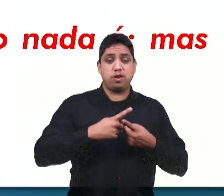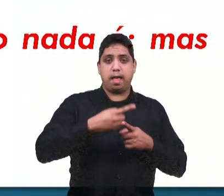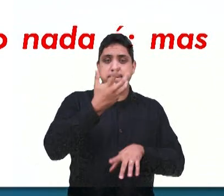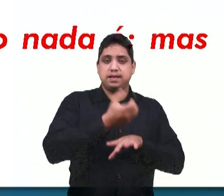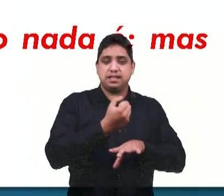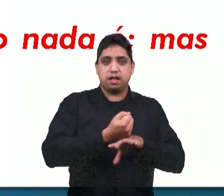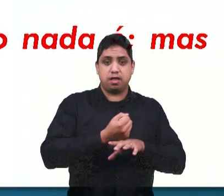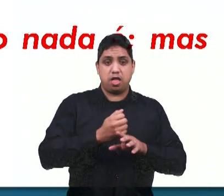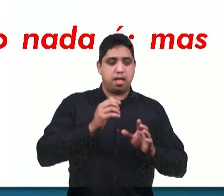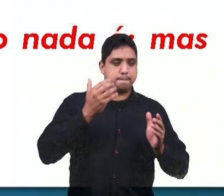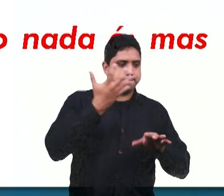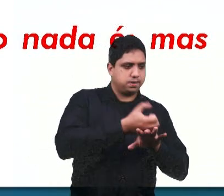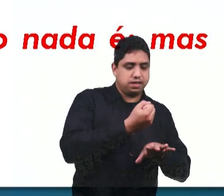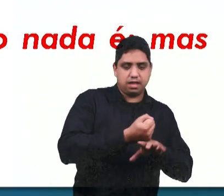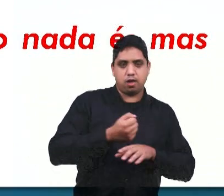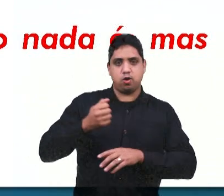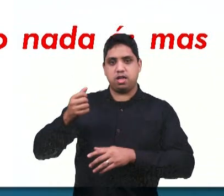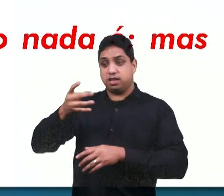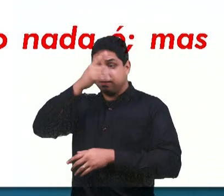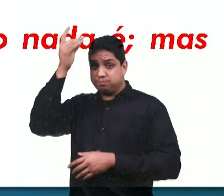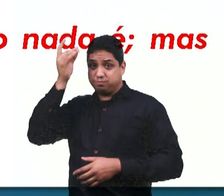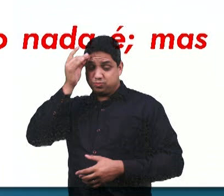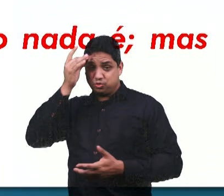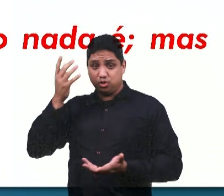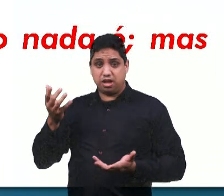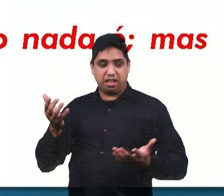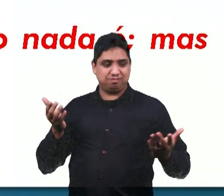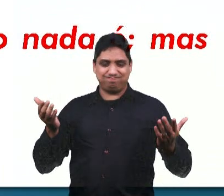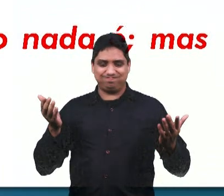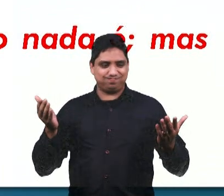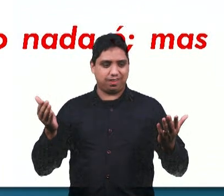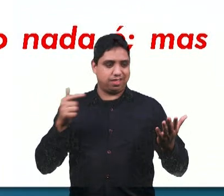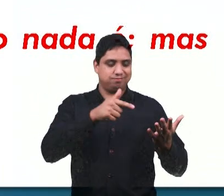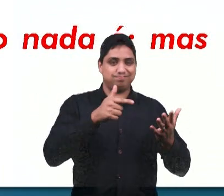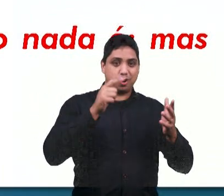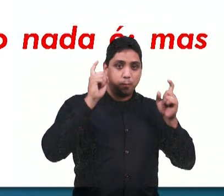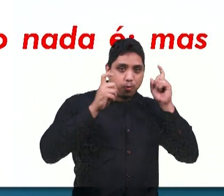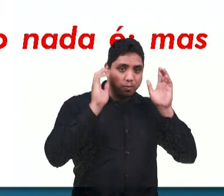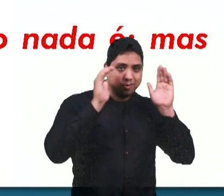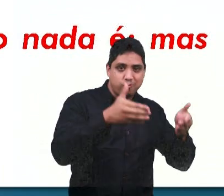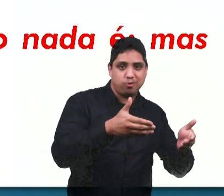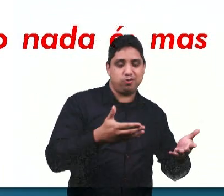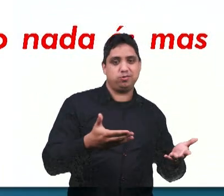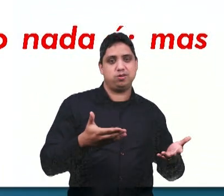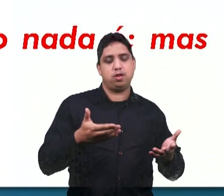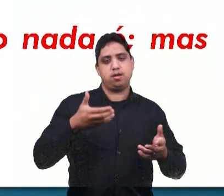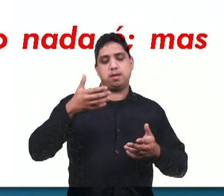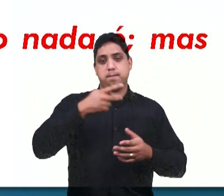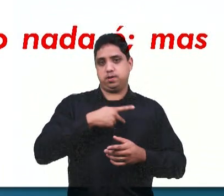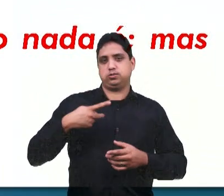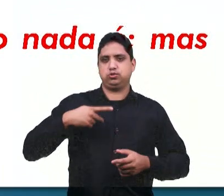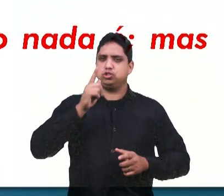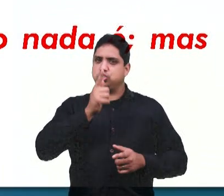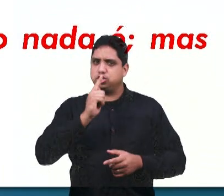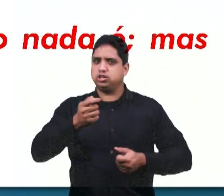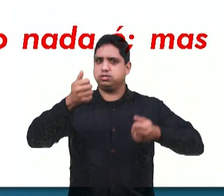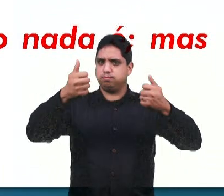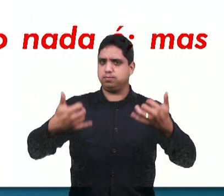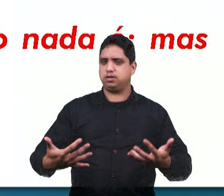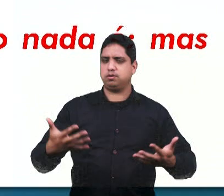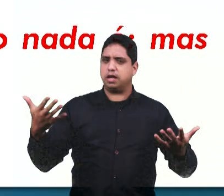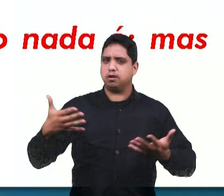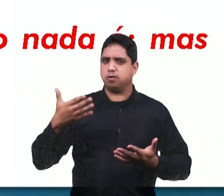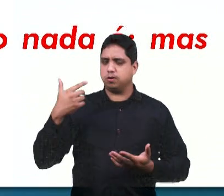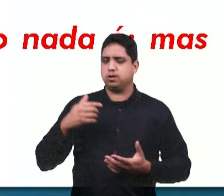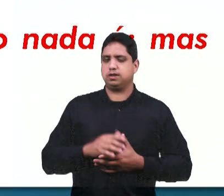que c'était le matériel. Entre le matériel et le spirituel, leur préoccupation était le matériel. Ça a été très